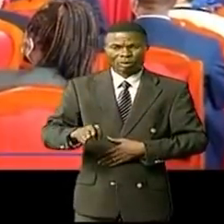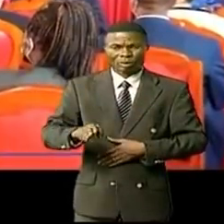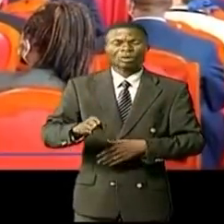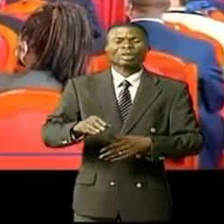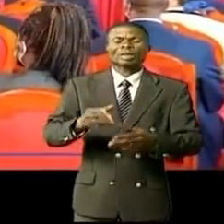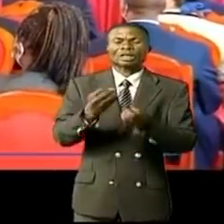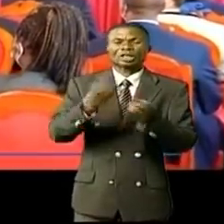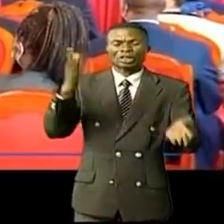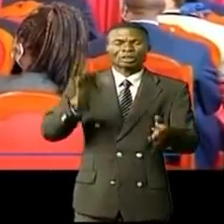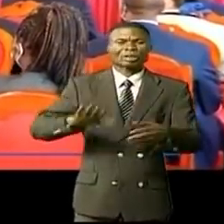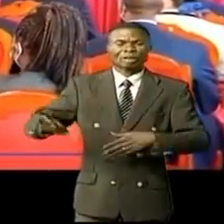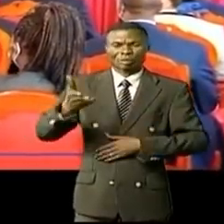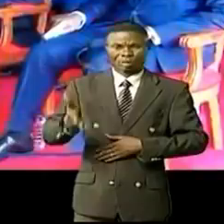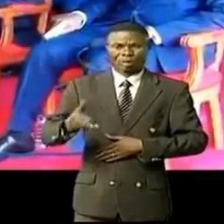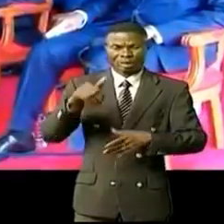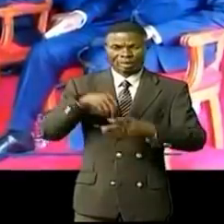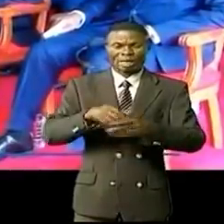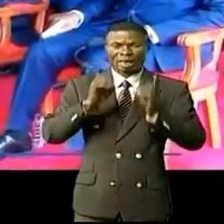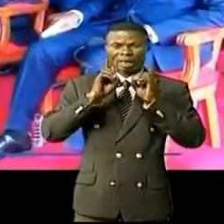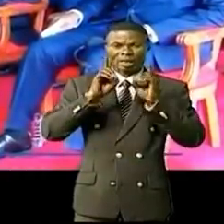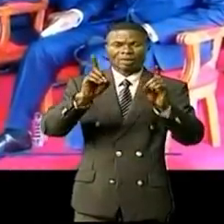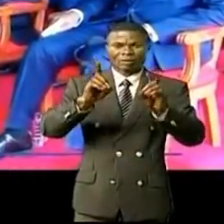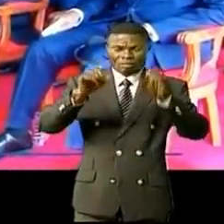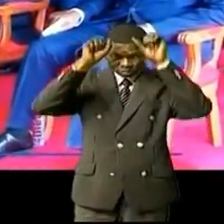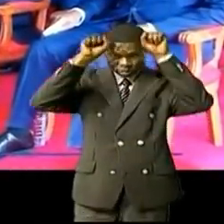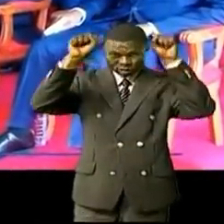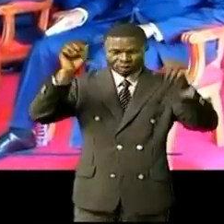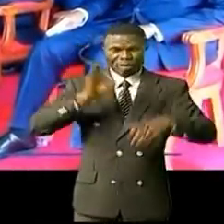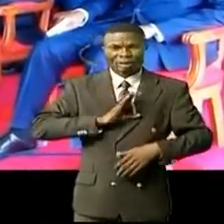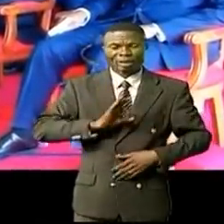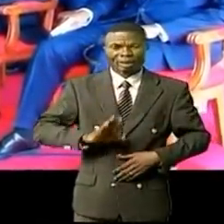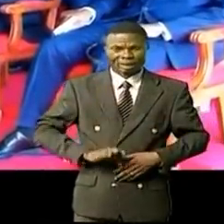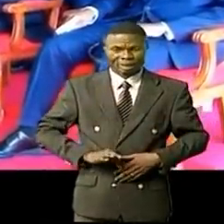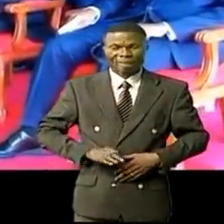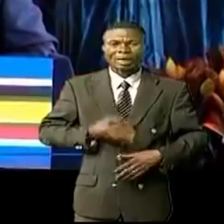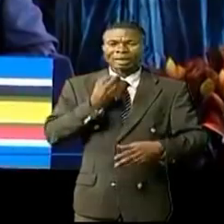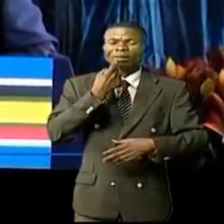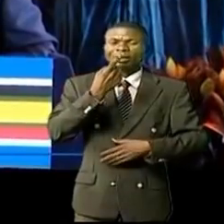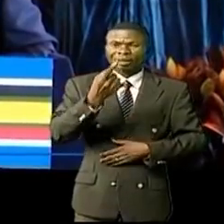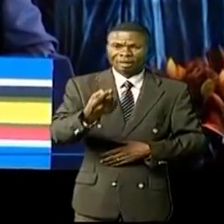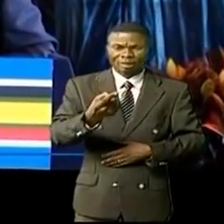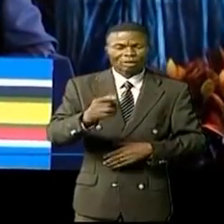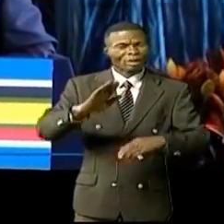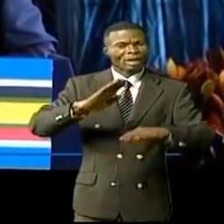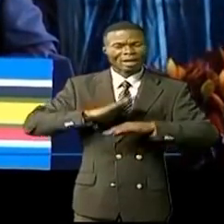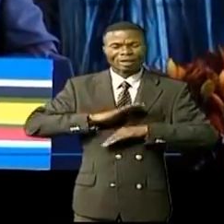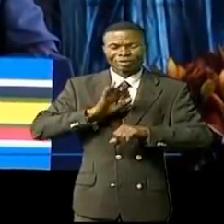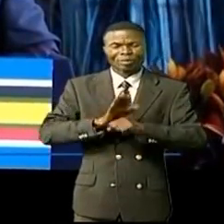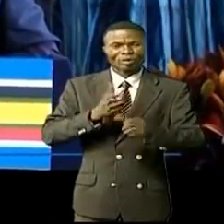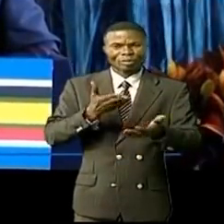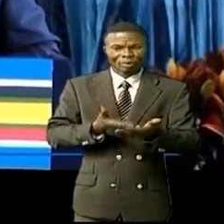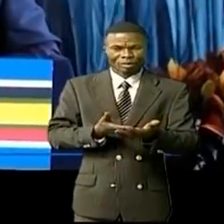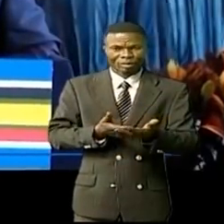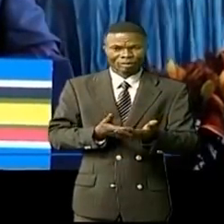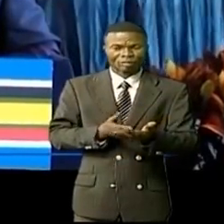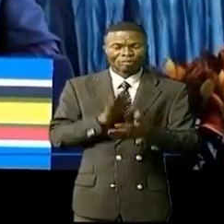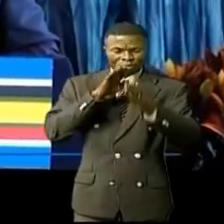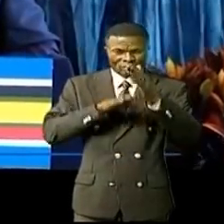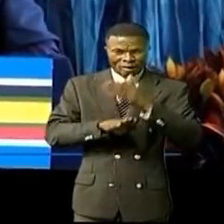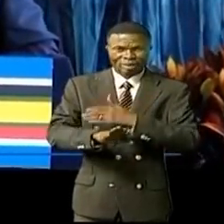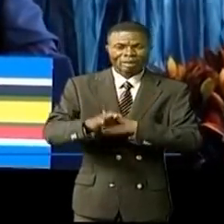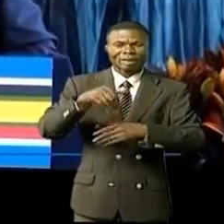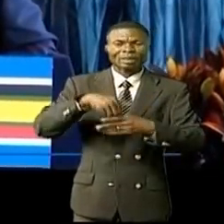pays. Dans son discours, le président Félix Tshisekedi a fait part de sa satisfaction. En adhérant à